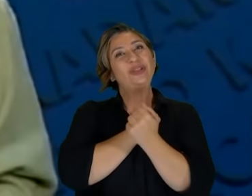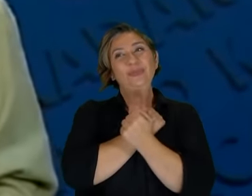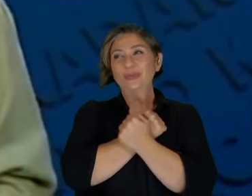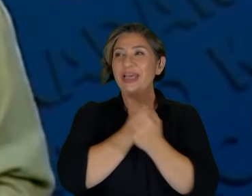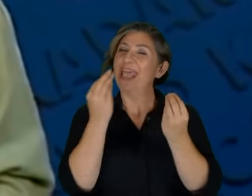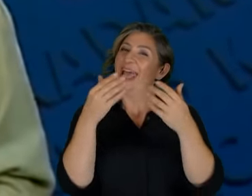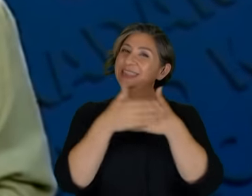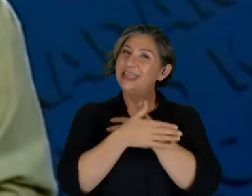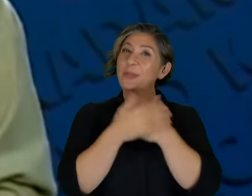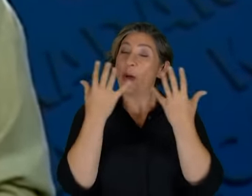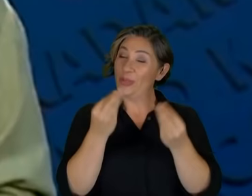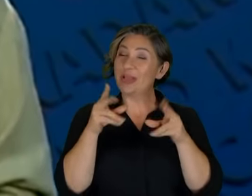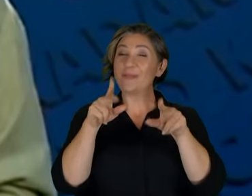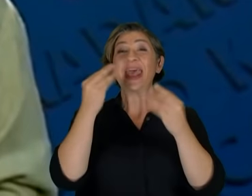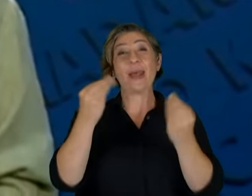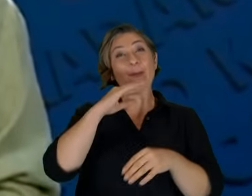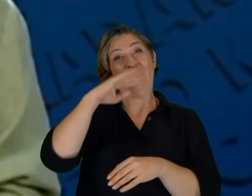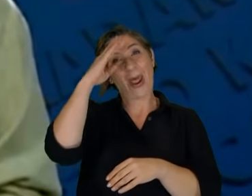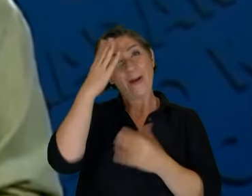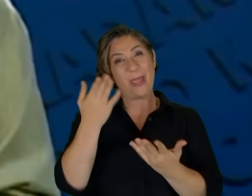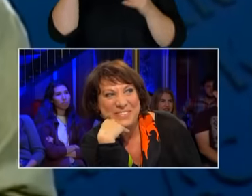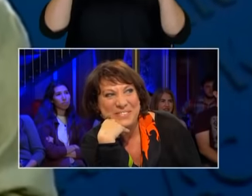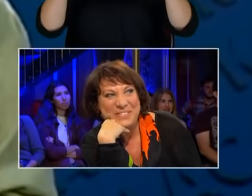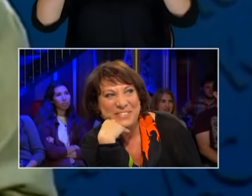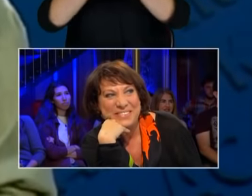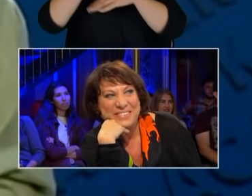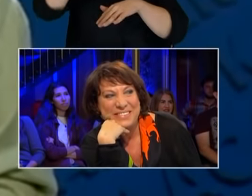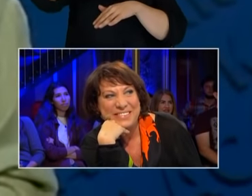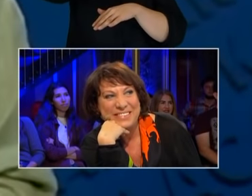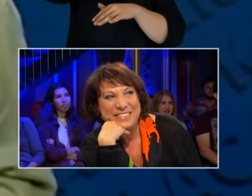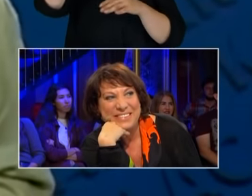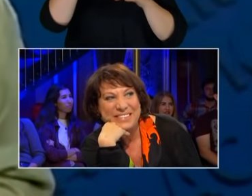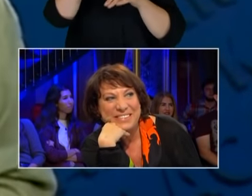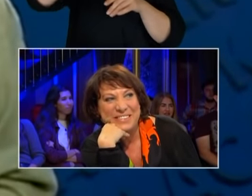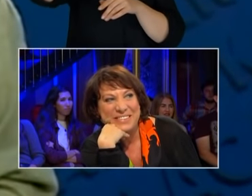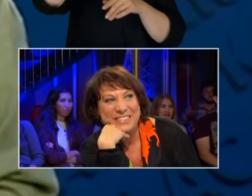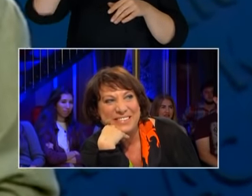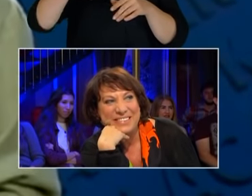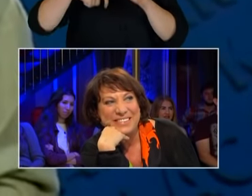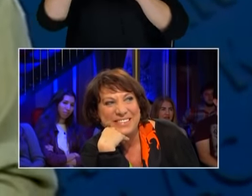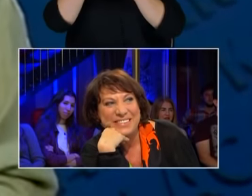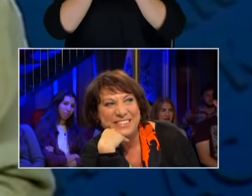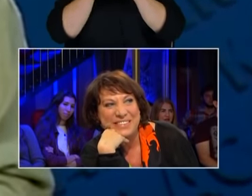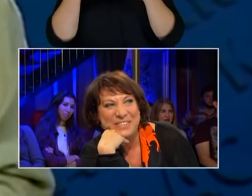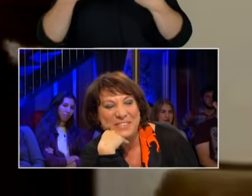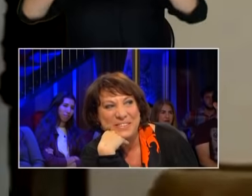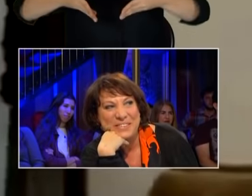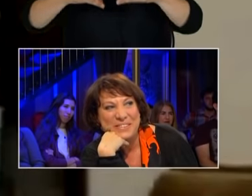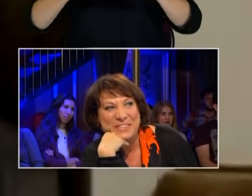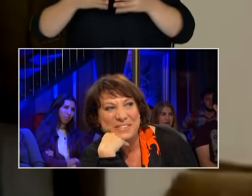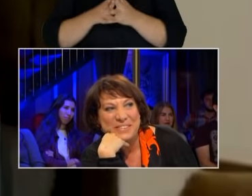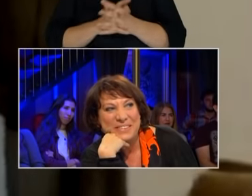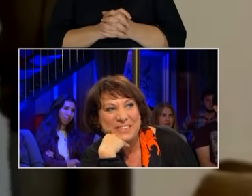Canımcıklarım, iyi akşamlar olduğu kadar iyi bayramlardı. Bu akşam bayrama ve size özel programımızla karşınızdayım.